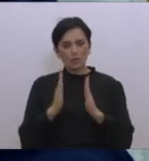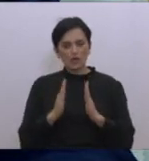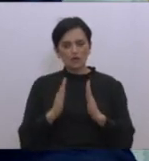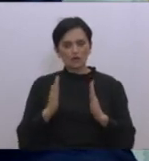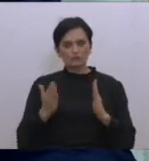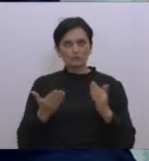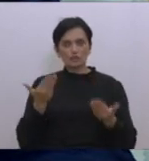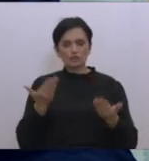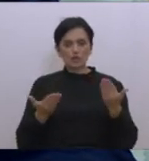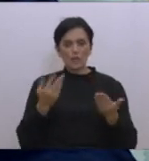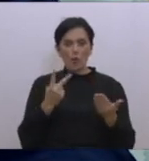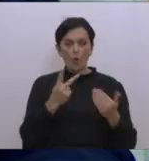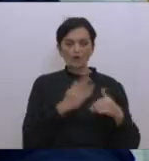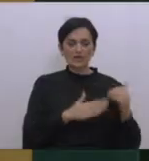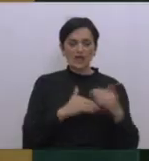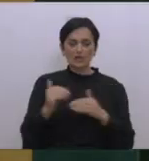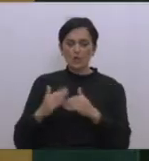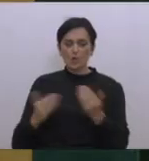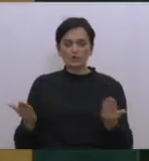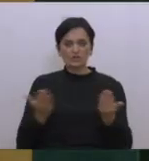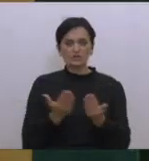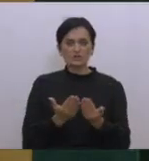შეპირისპირება, ასე ვთქვათ, ამ ორი კატეგორიის. მადლობა.